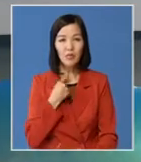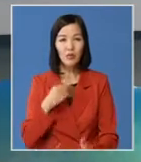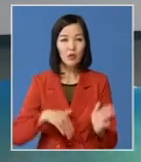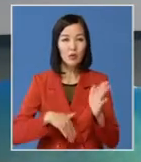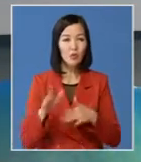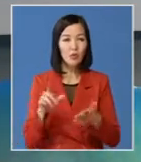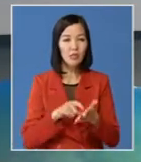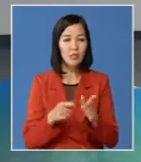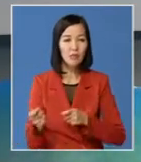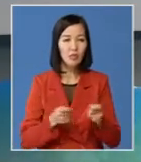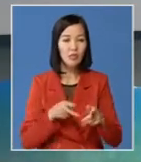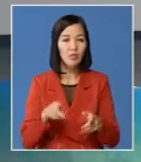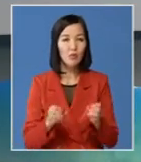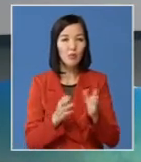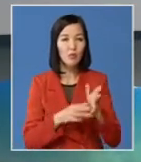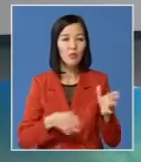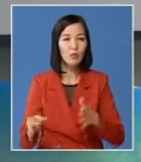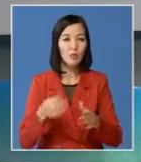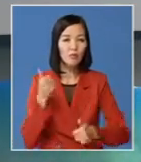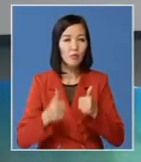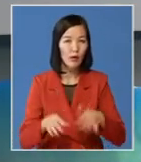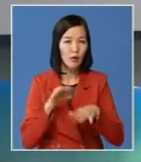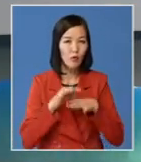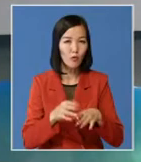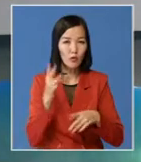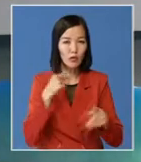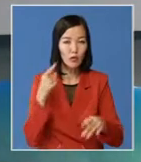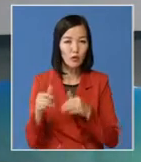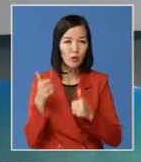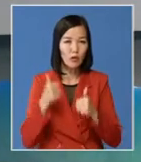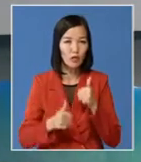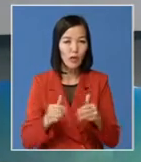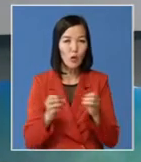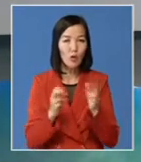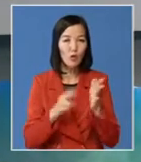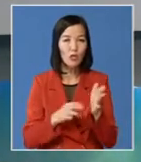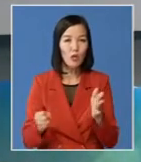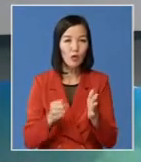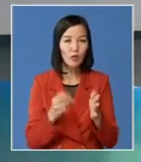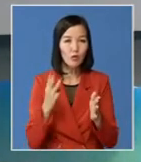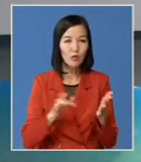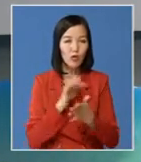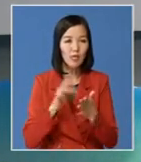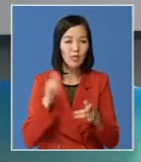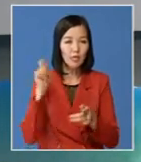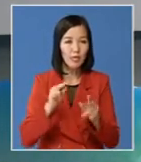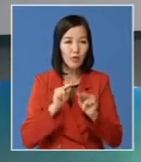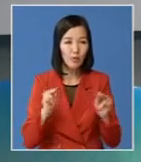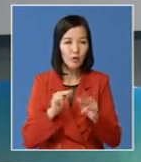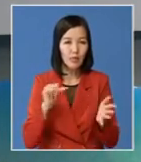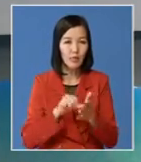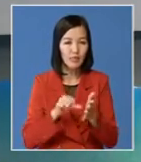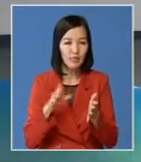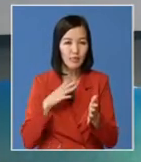Талдықорғанда үздік сынып жетекшісі 2018 облыстық байқау өтті. Дәстүрлі шараға өңірдегі 17 аудан мен үш қаладан келген мұғалімдер